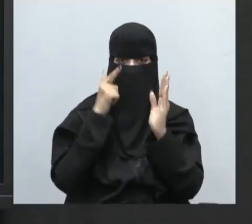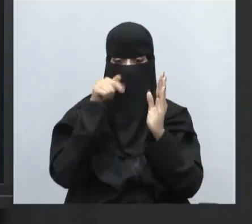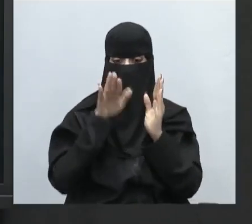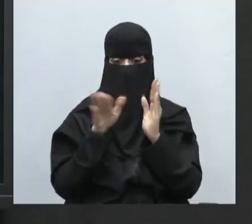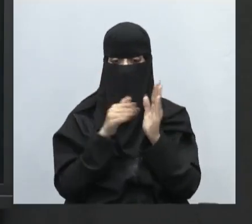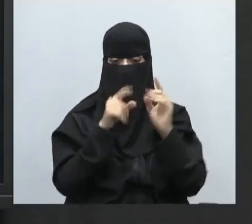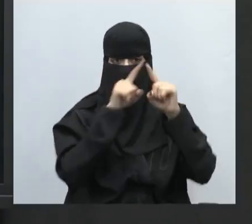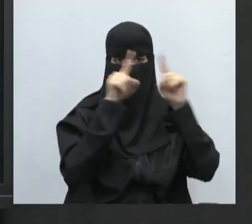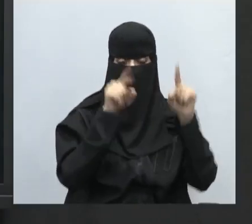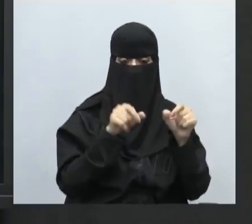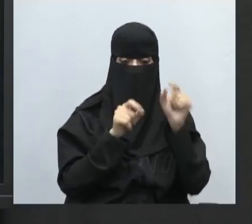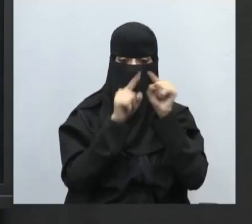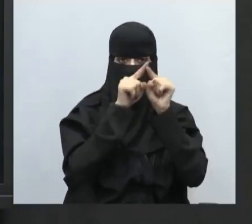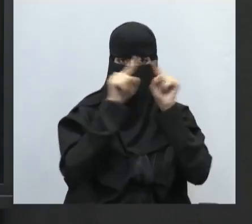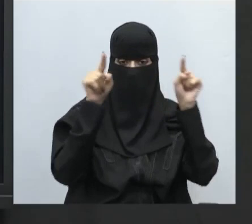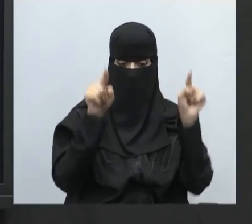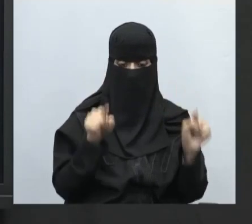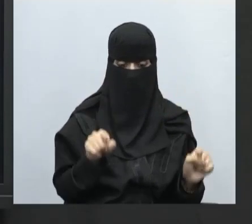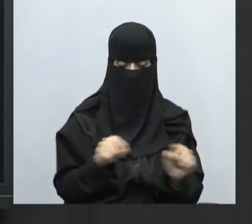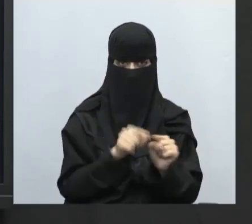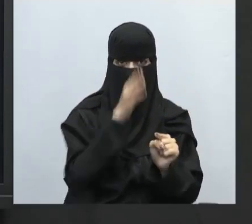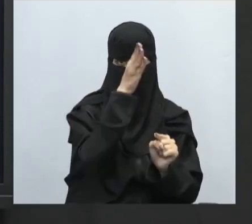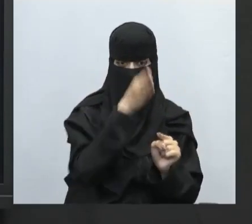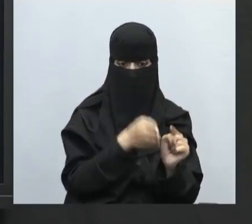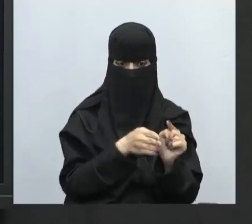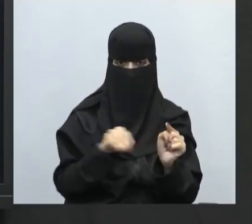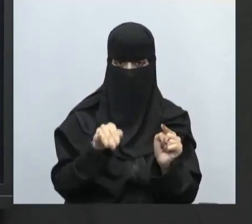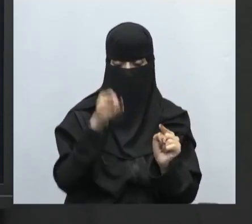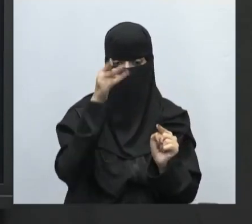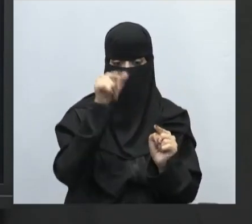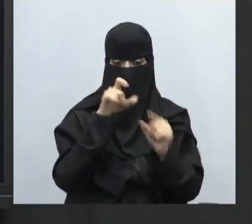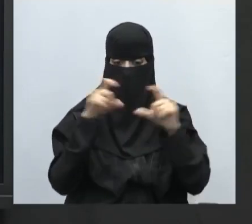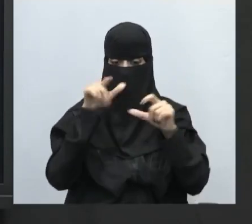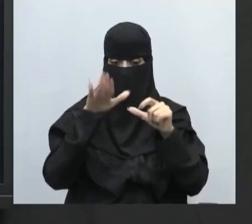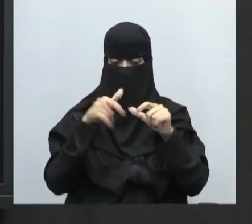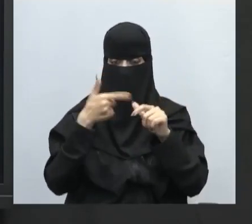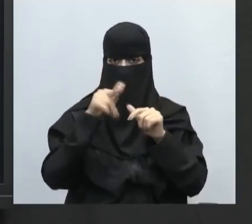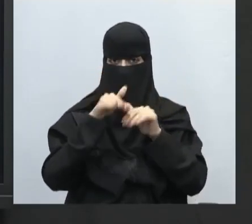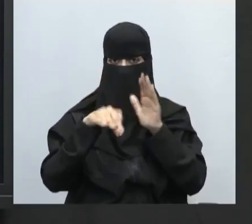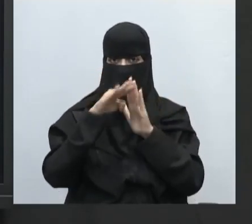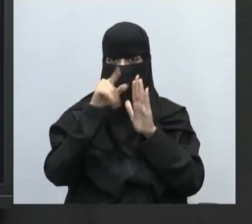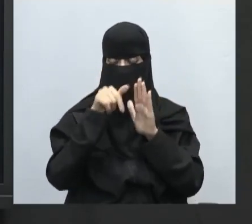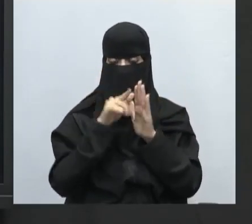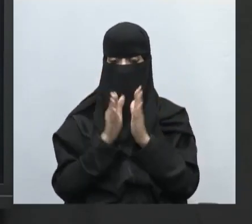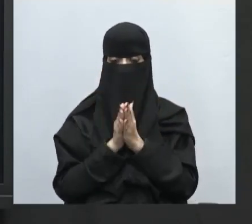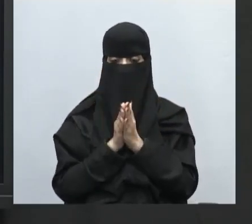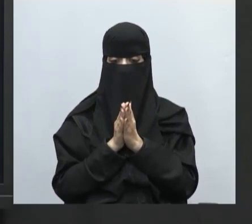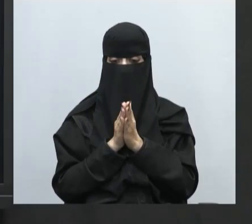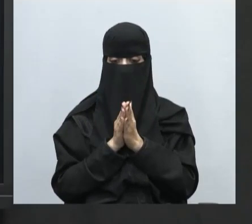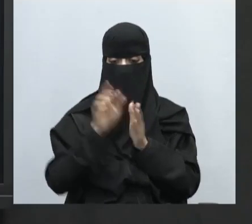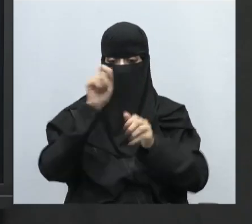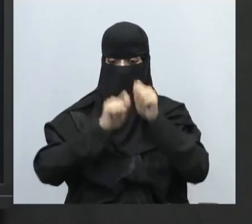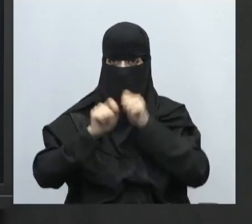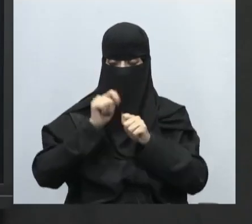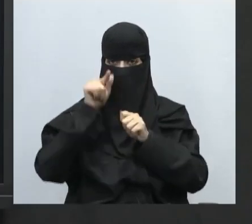موضح اذنى لدينا مستطيل مرسوم ومربع في هذا المستوى الاحداثي